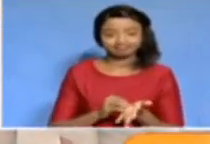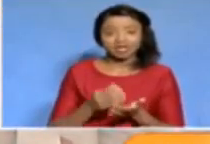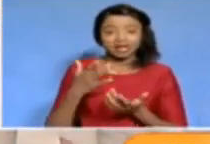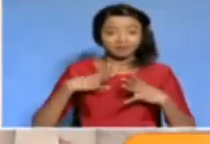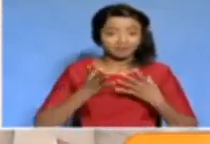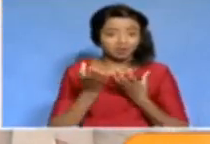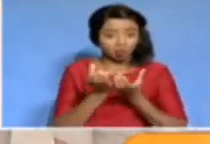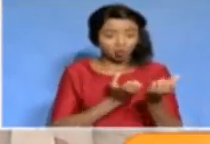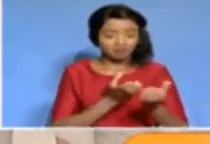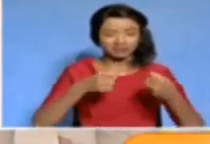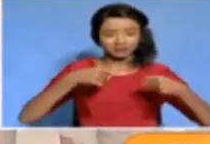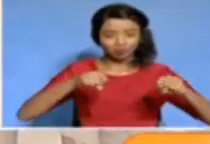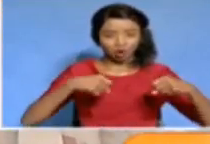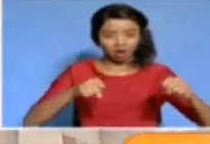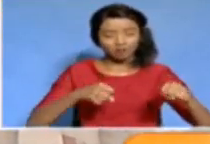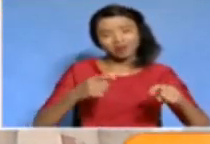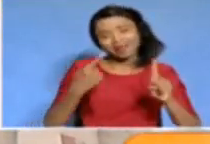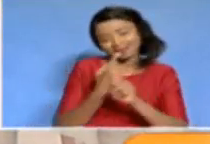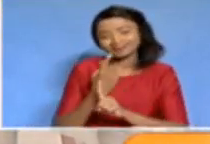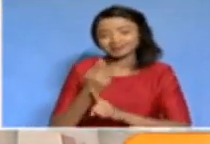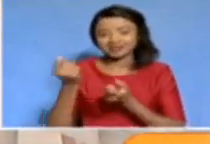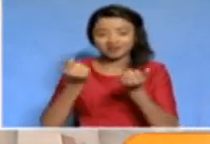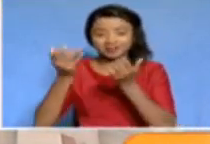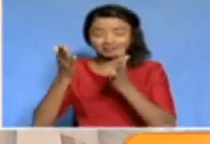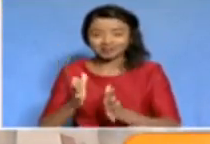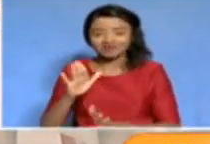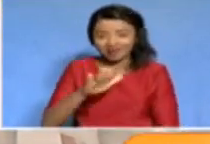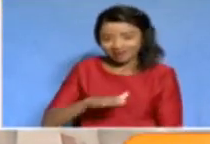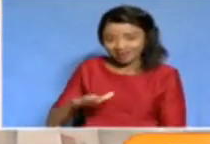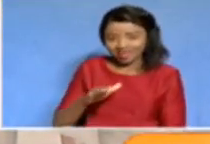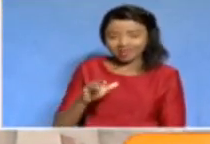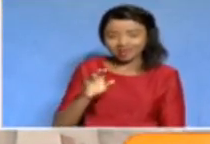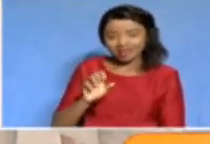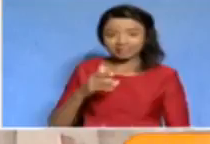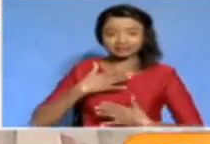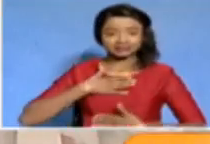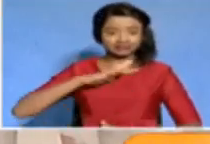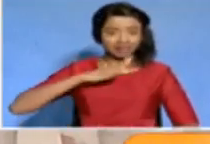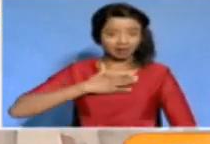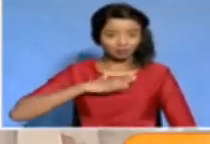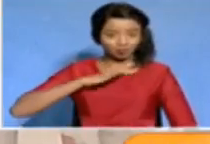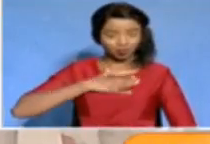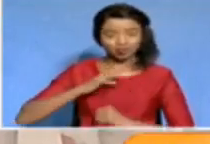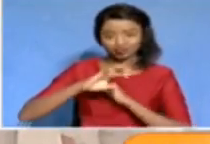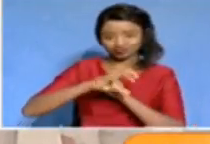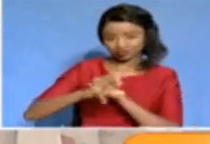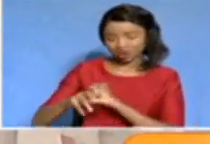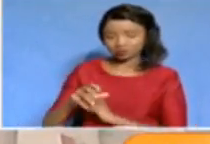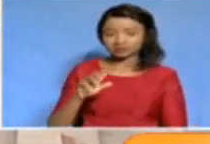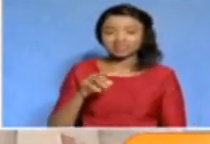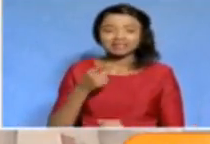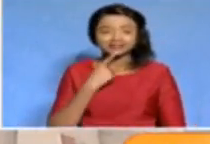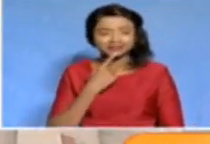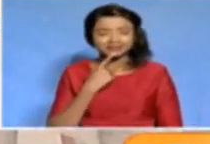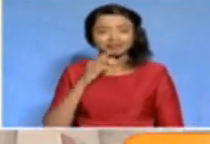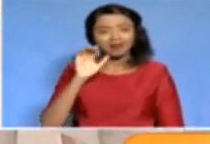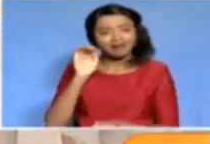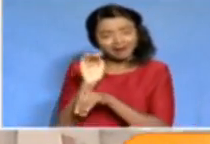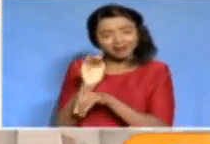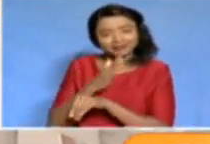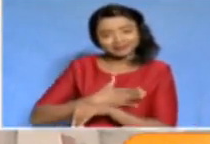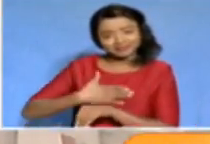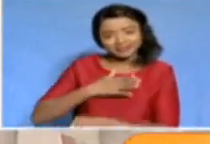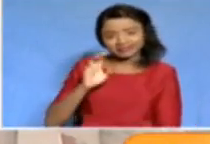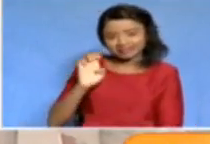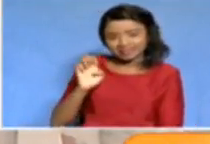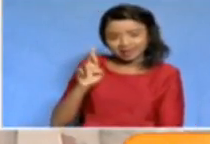Wafanyabiashara wa bodaboda na madereva katika soko la Maralal, kaunti ya Samburu, wametoa wito kwa tume ya kudhibiti kawi nchini ERC